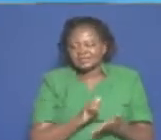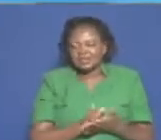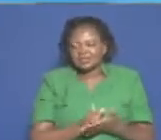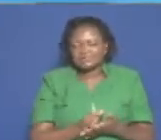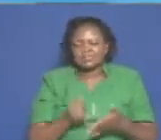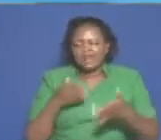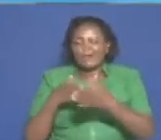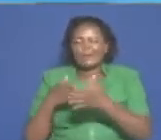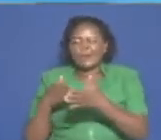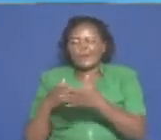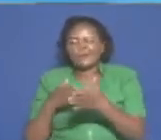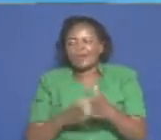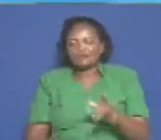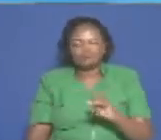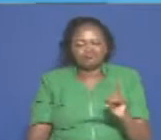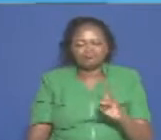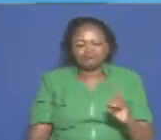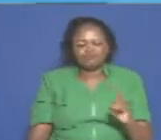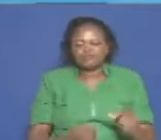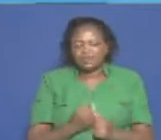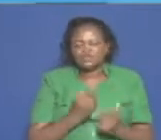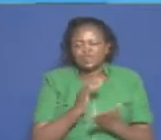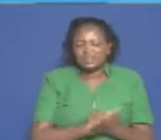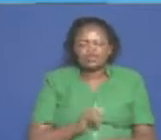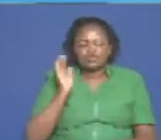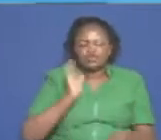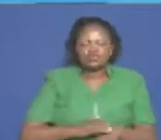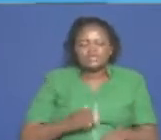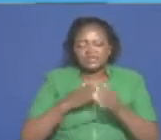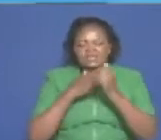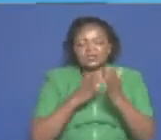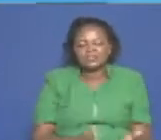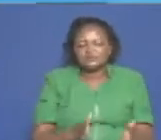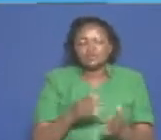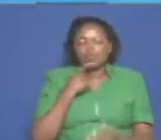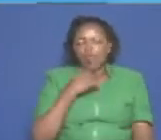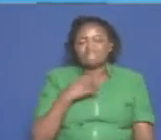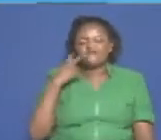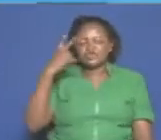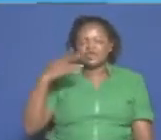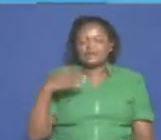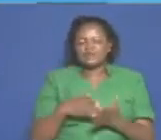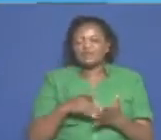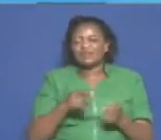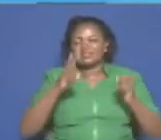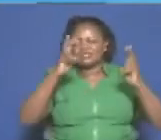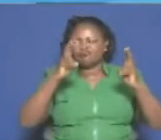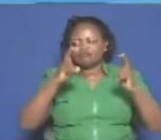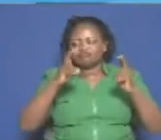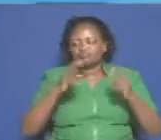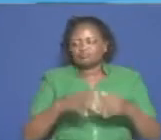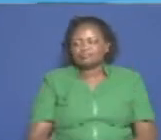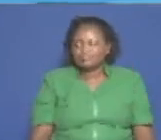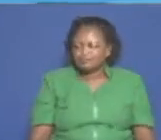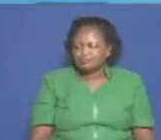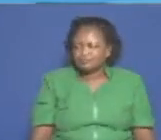vikwazo pekee cha kuhakikisha kwamba wale viongozi wazuri, viongozi ambao wana maono, wanazuiliwa na mswada huu. Naam.